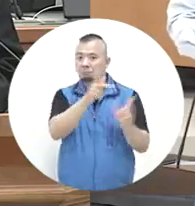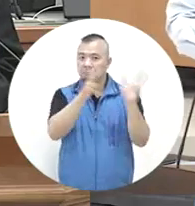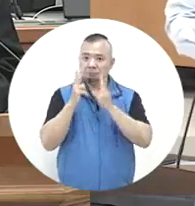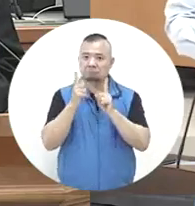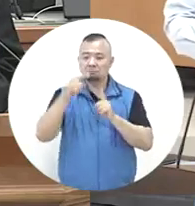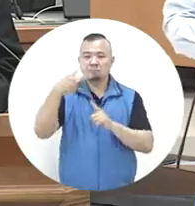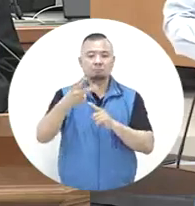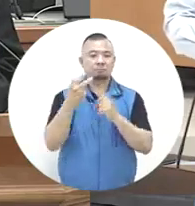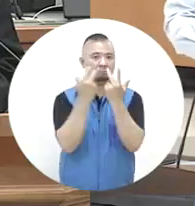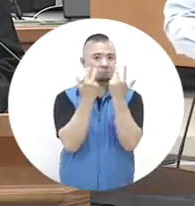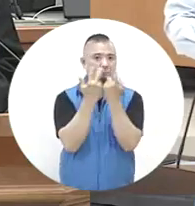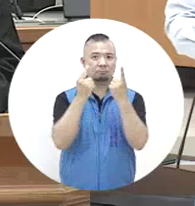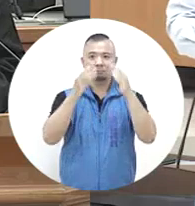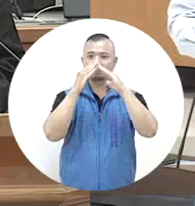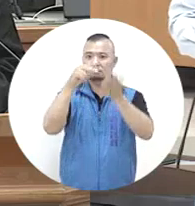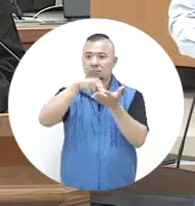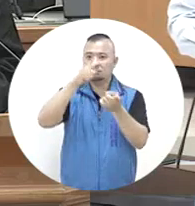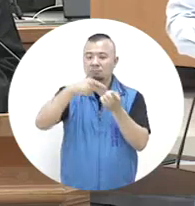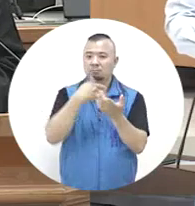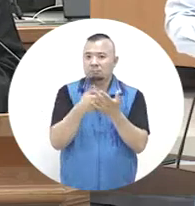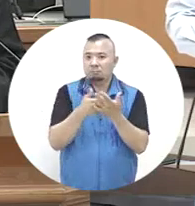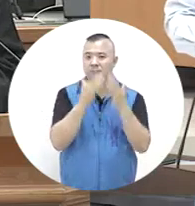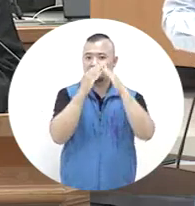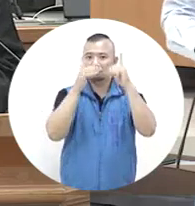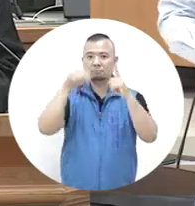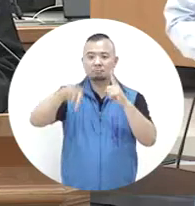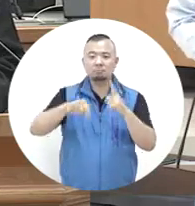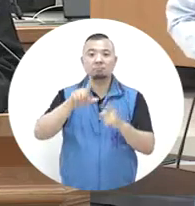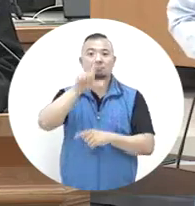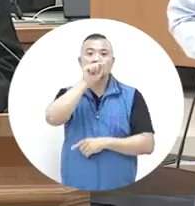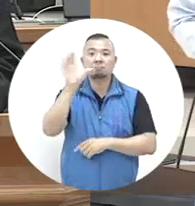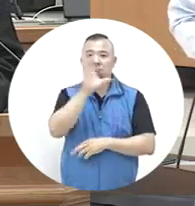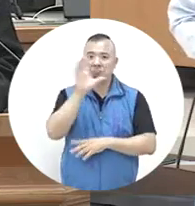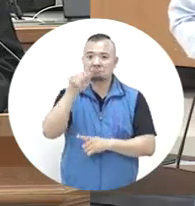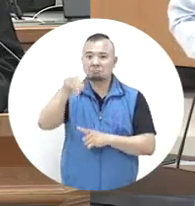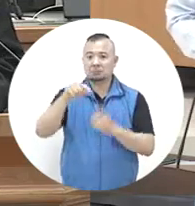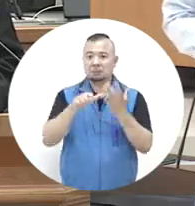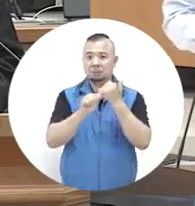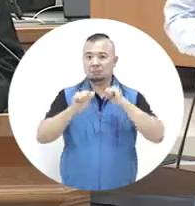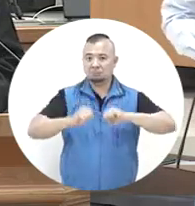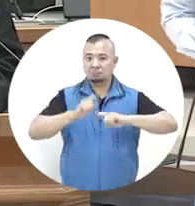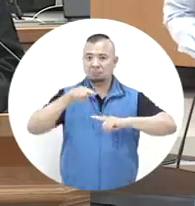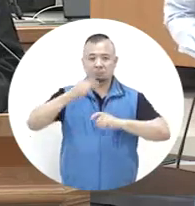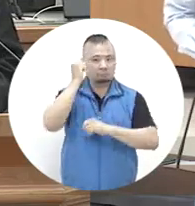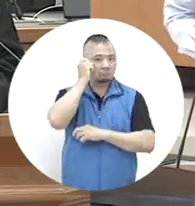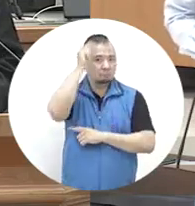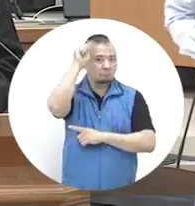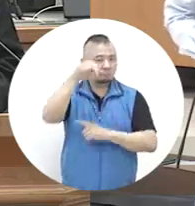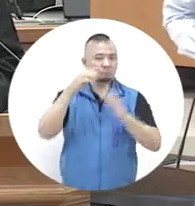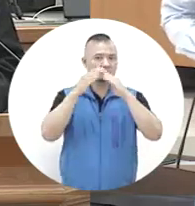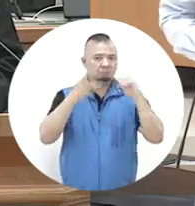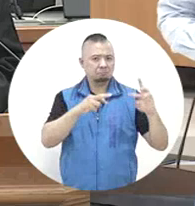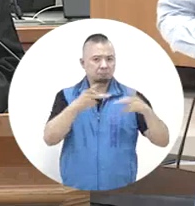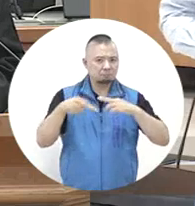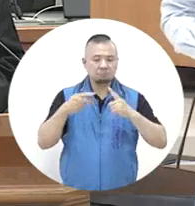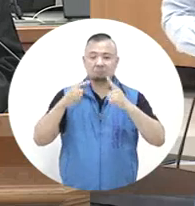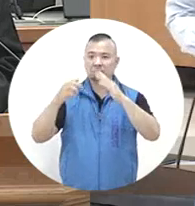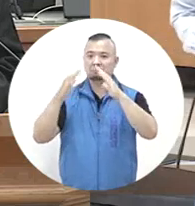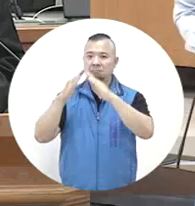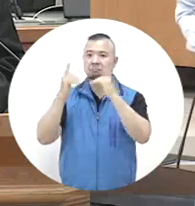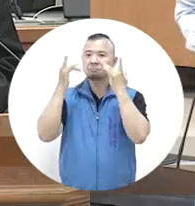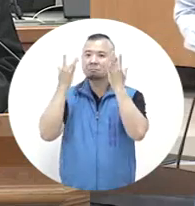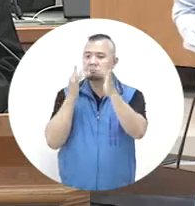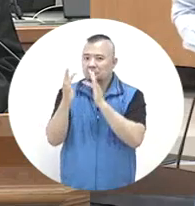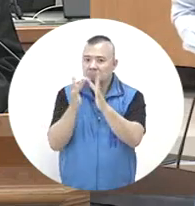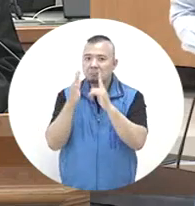术馆的新建，鹰歌生命纪念馆等等，或者是一些比较中小型的建设，我们市场的整建，凤鸣消